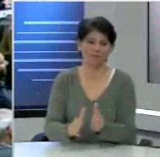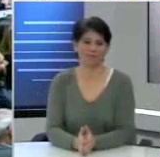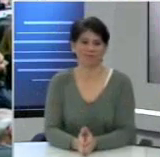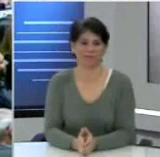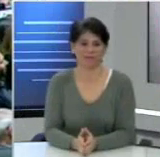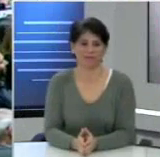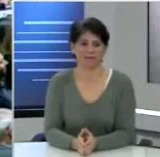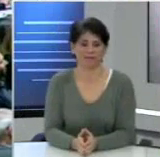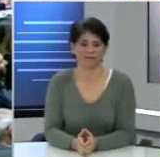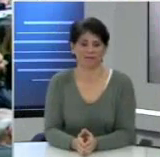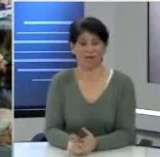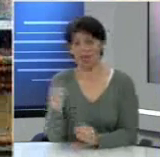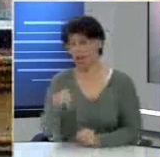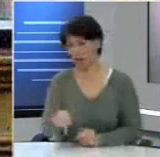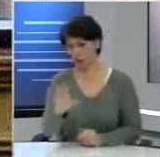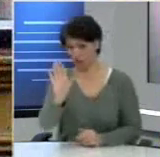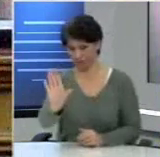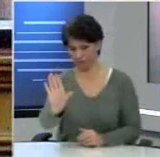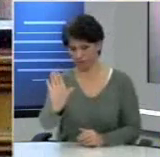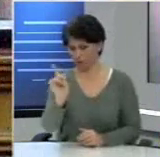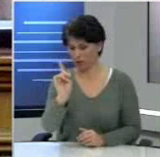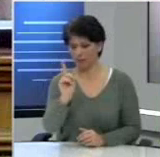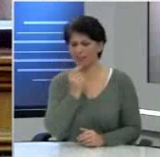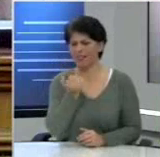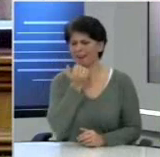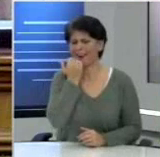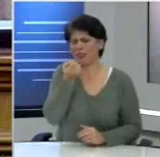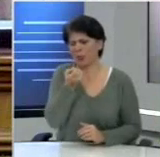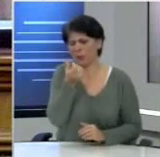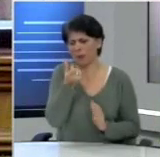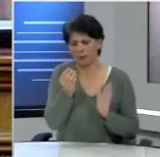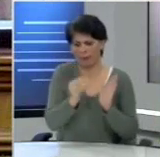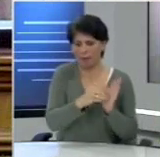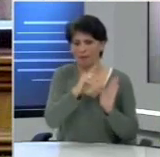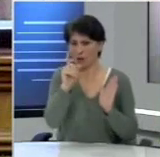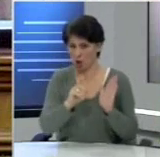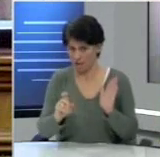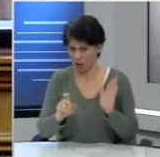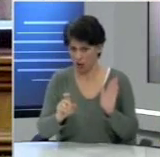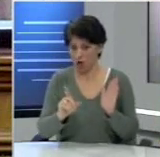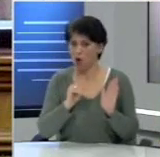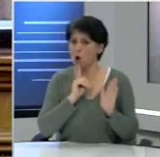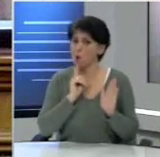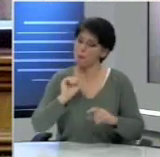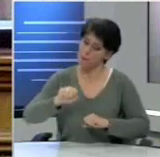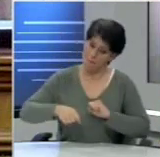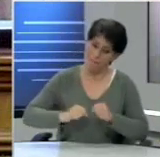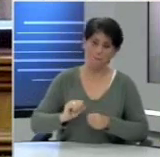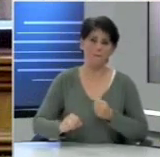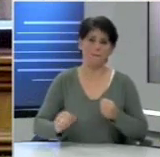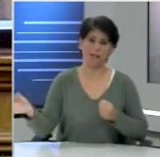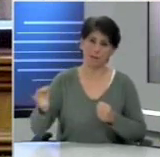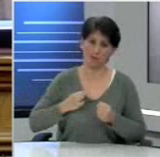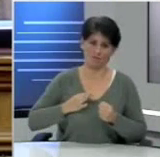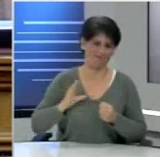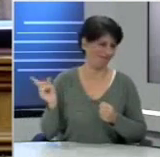Και εδώ προσέξτε, δεν πρόκειται για ένα λαθάκι στο βιογραφικό, όπως προσπαθούν να μας